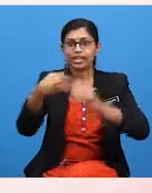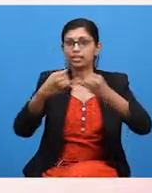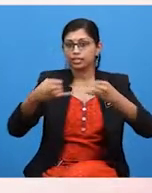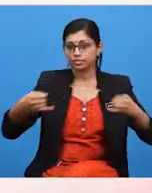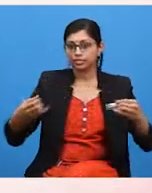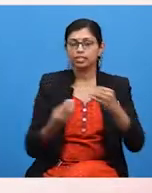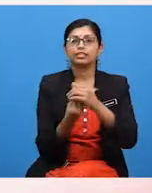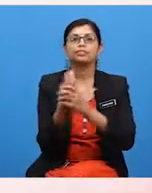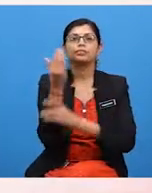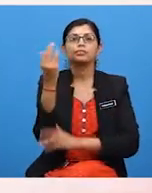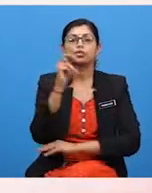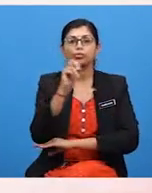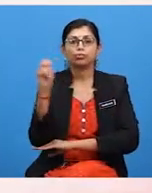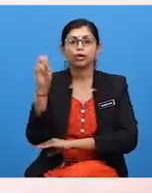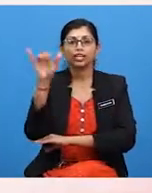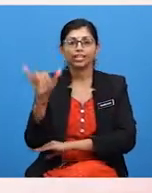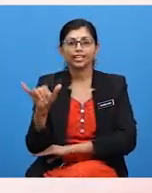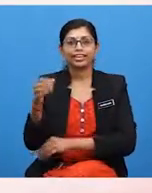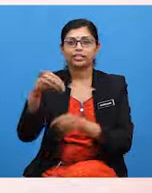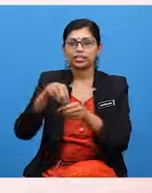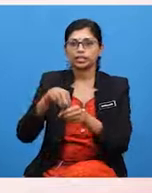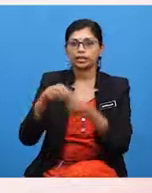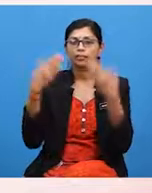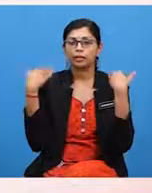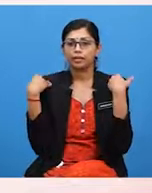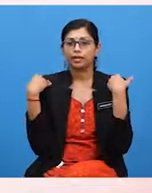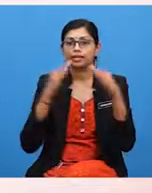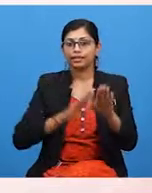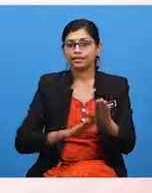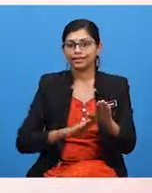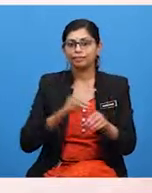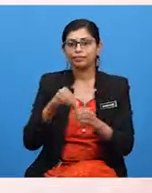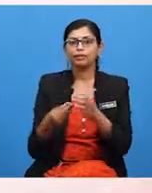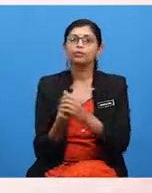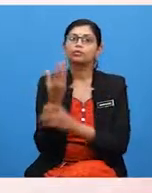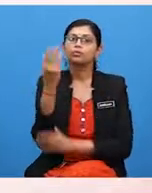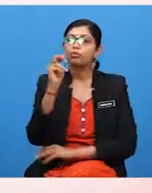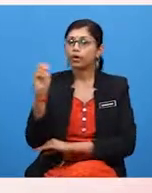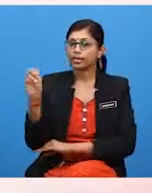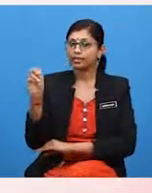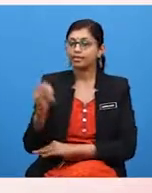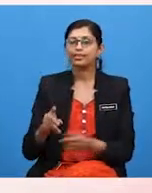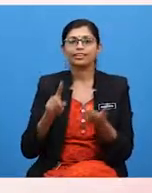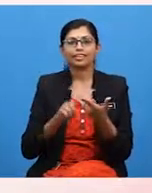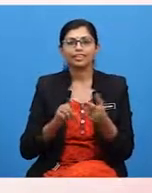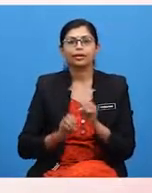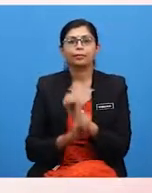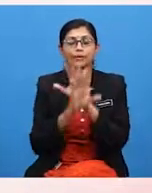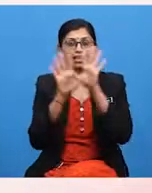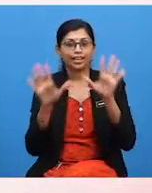jenis pertumbuhan yang terdapat pada tumbuhan. Kedua,